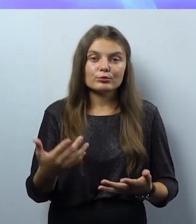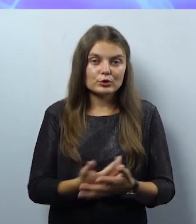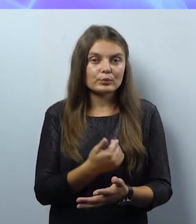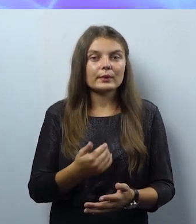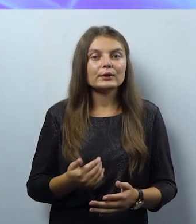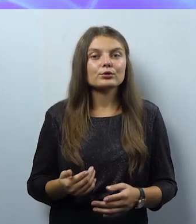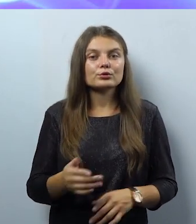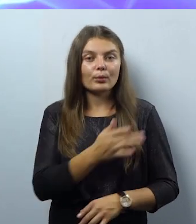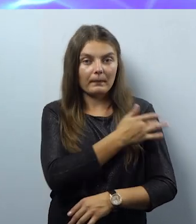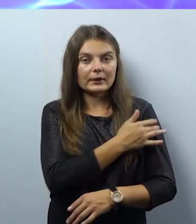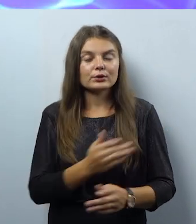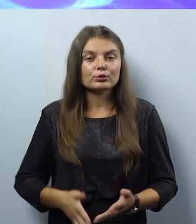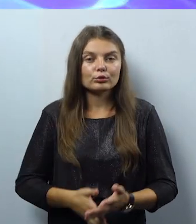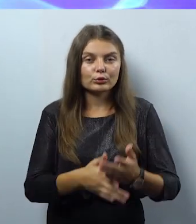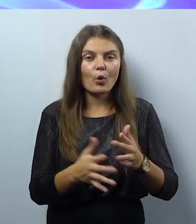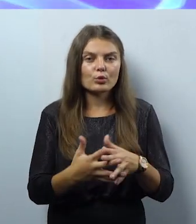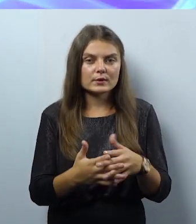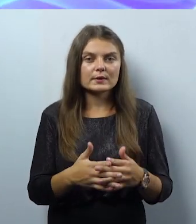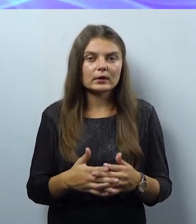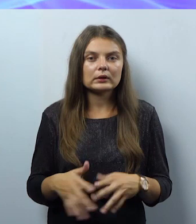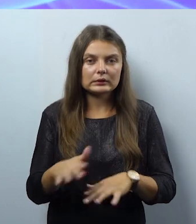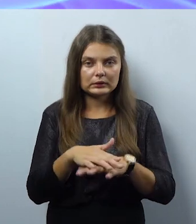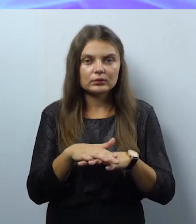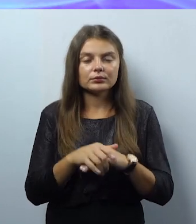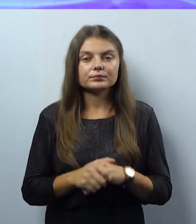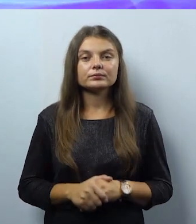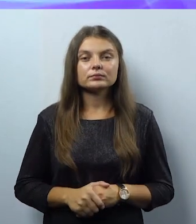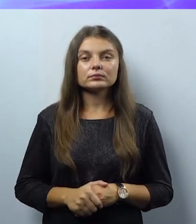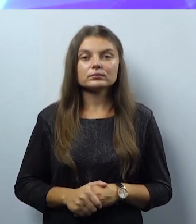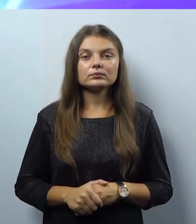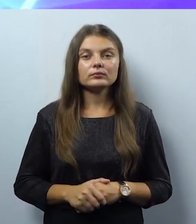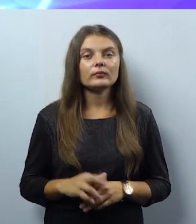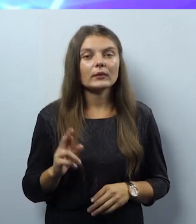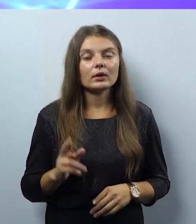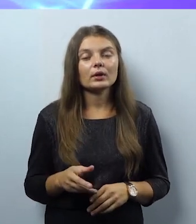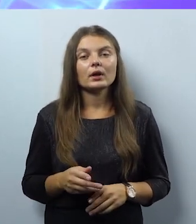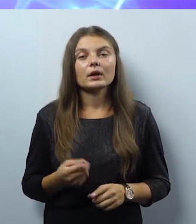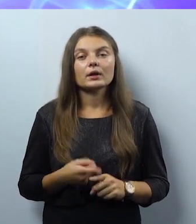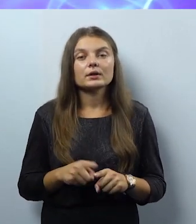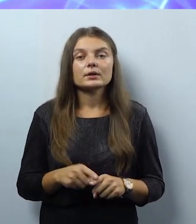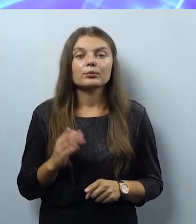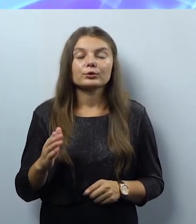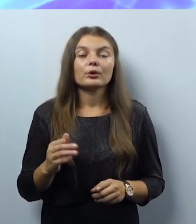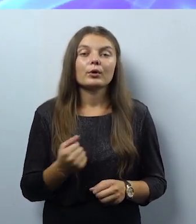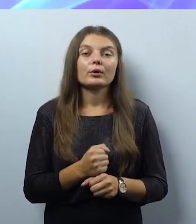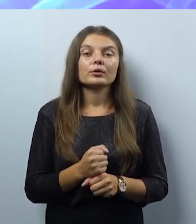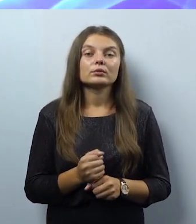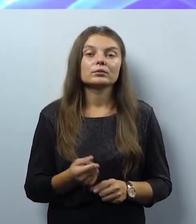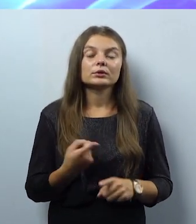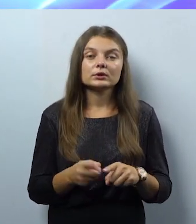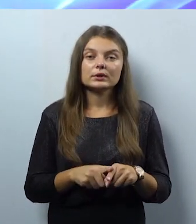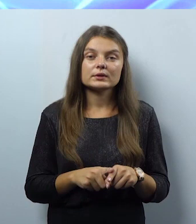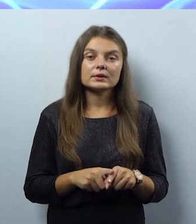сільській місцевості, сільським жителям. Яким же чином, напевне, ми будемо це реалізовувати?